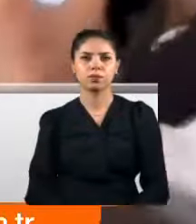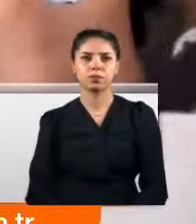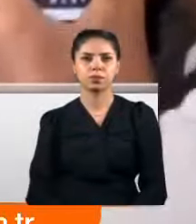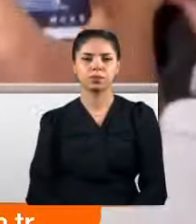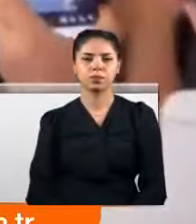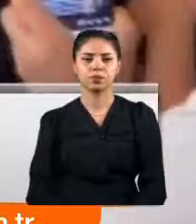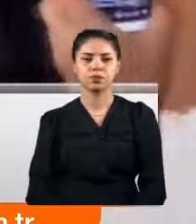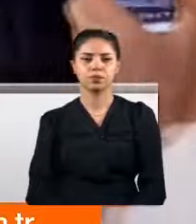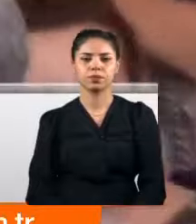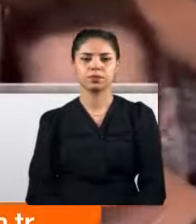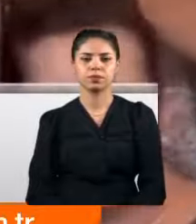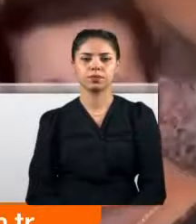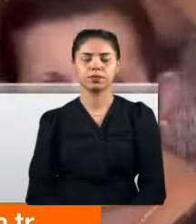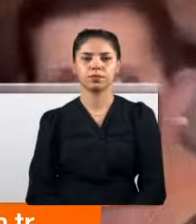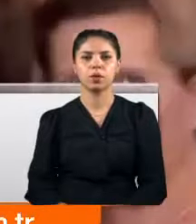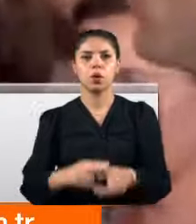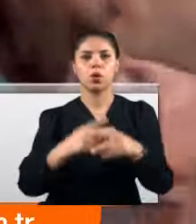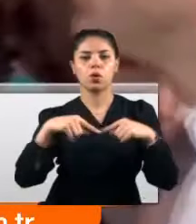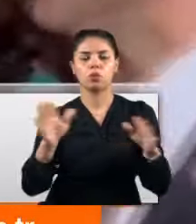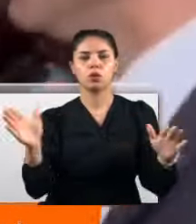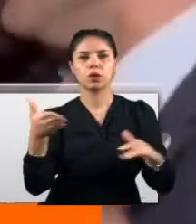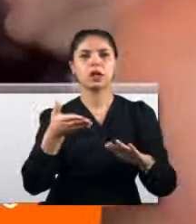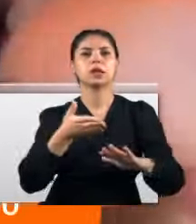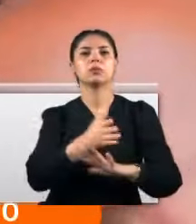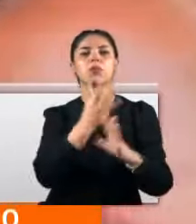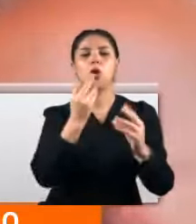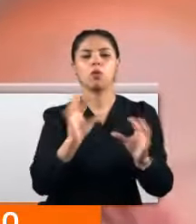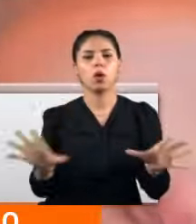gitmeyeceğiz. Komisyon salonuna